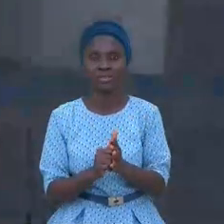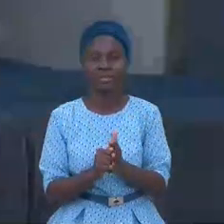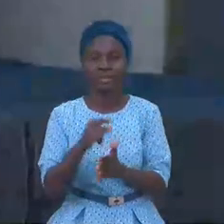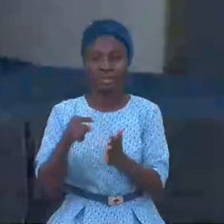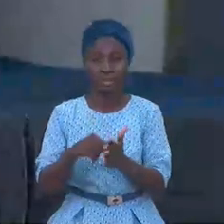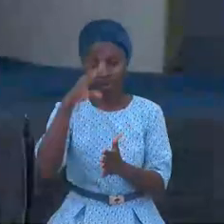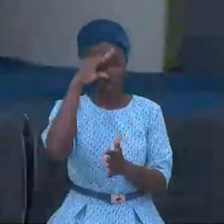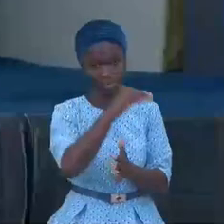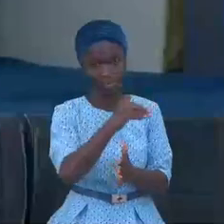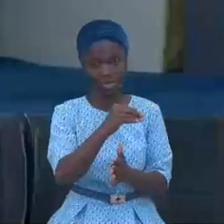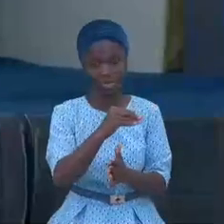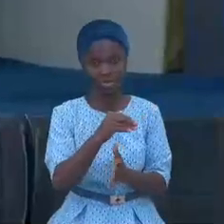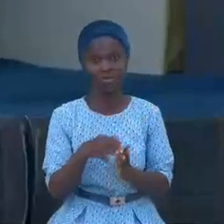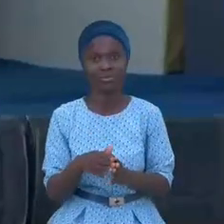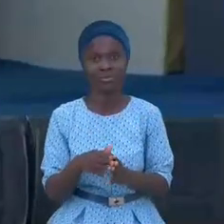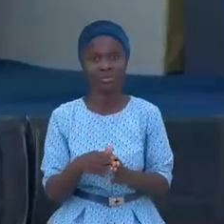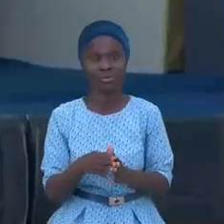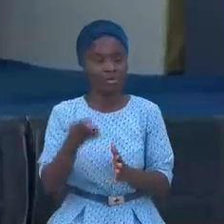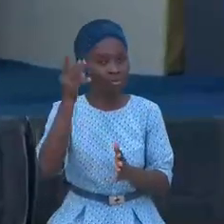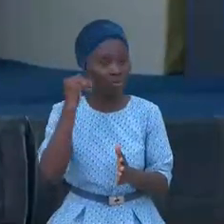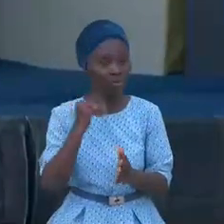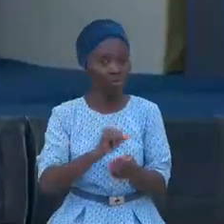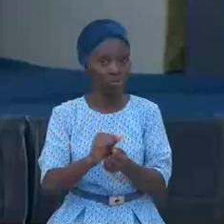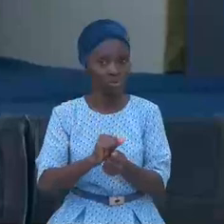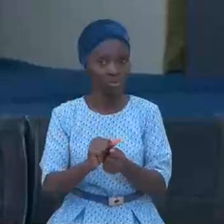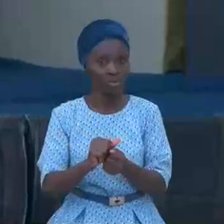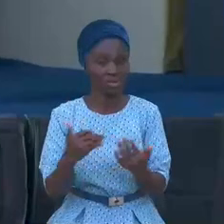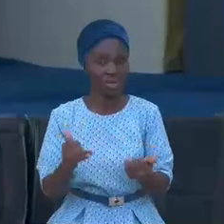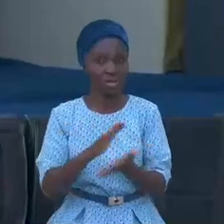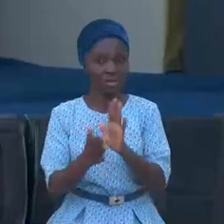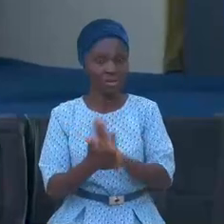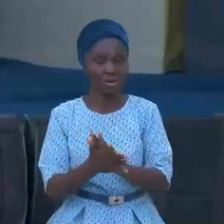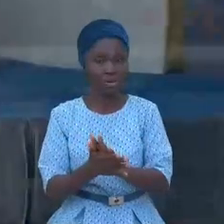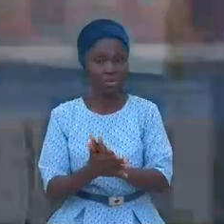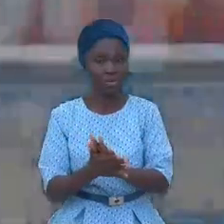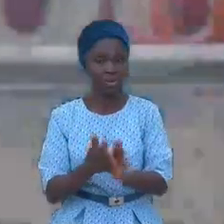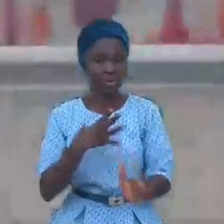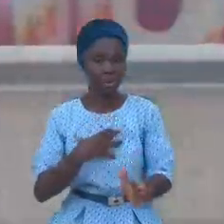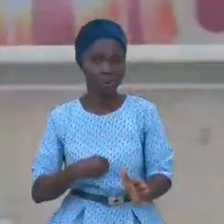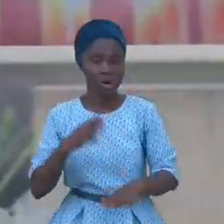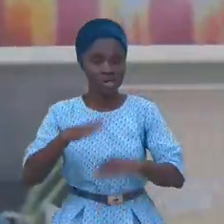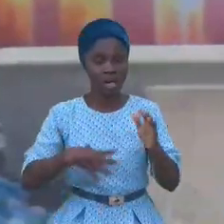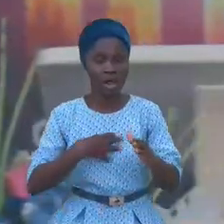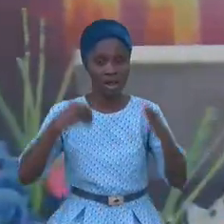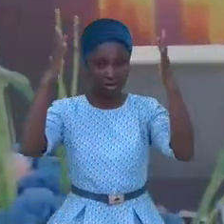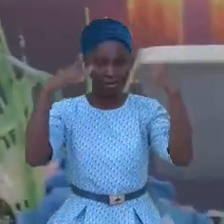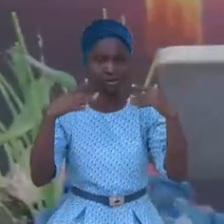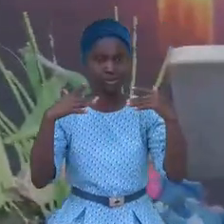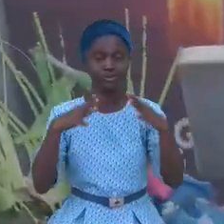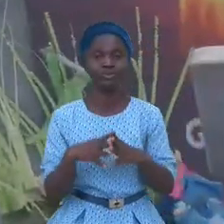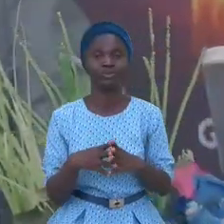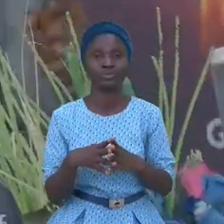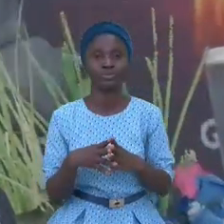cet homme qui va être plus blanc, il avait été lavé avant. Il était plus blanc que la